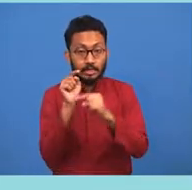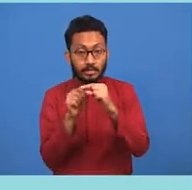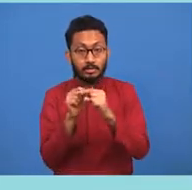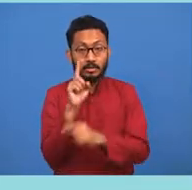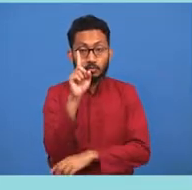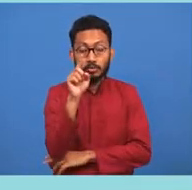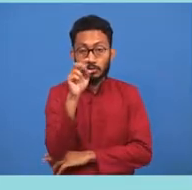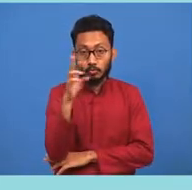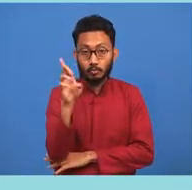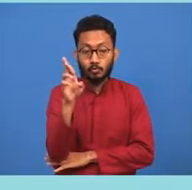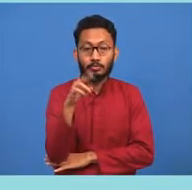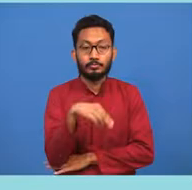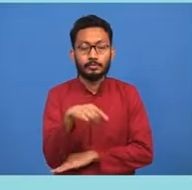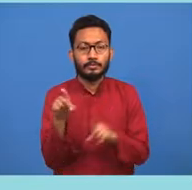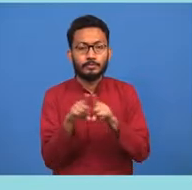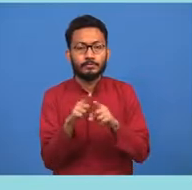bersamaan dengan